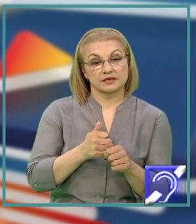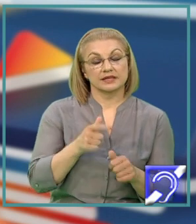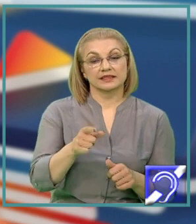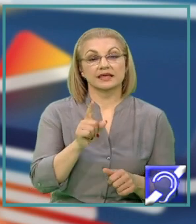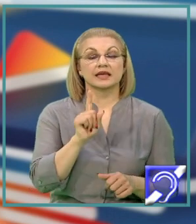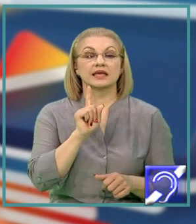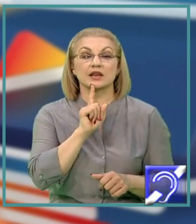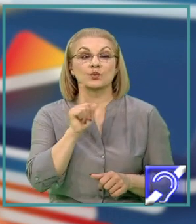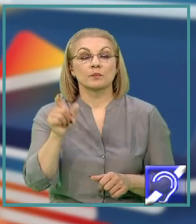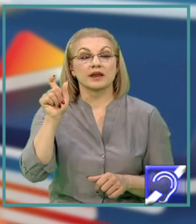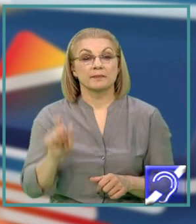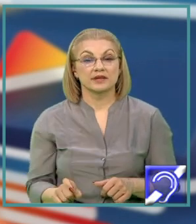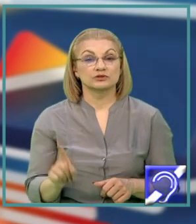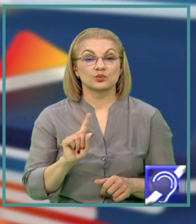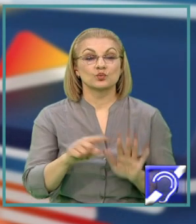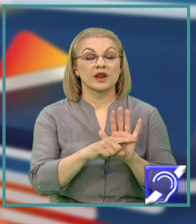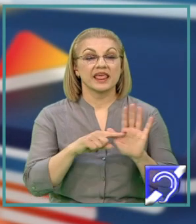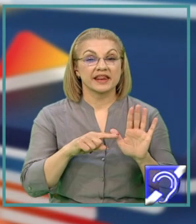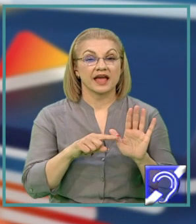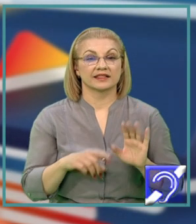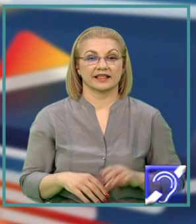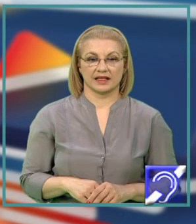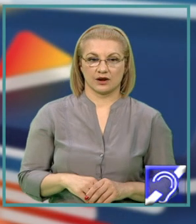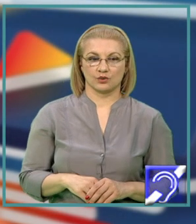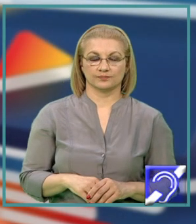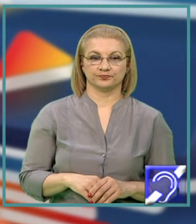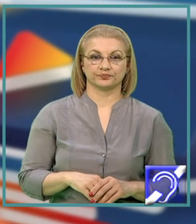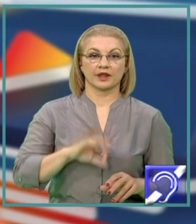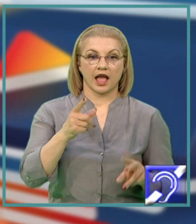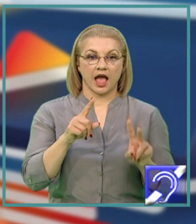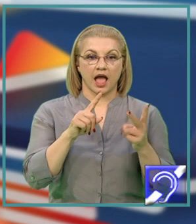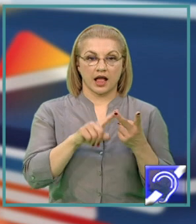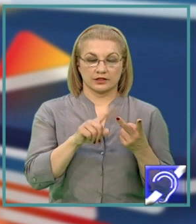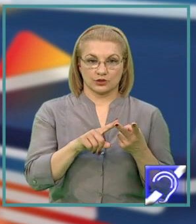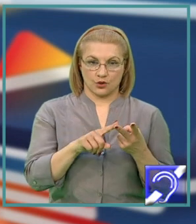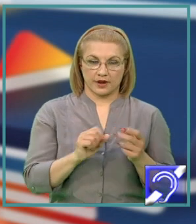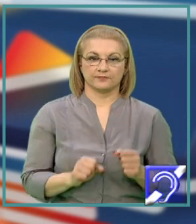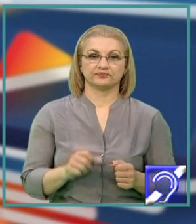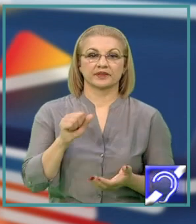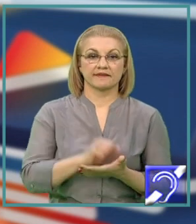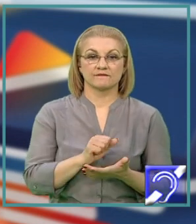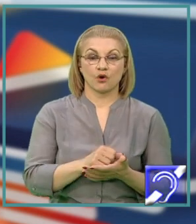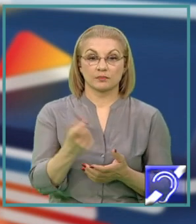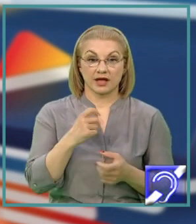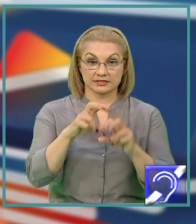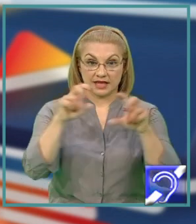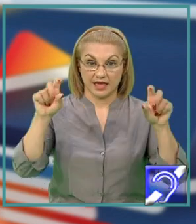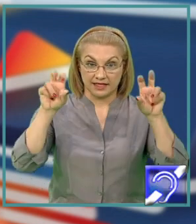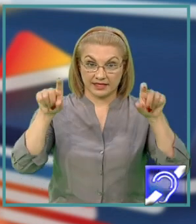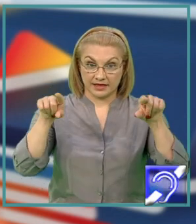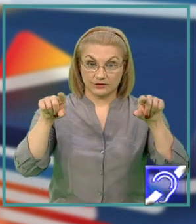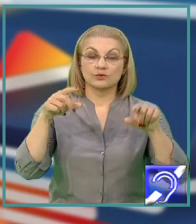linia de dialog. În al doilea rând, informația la titlu, comedie în trei acte, încadrează fragmentul într-o